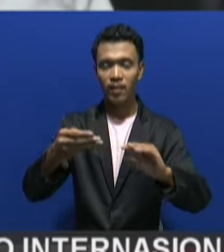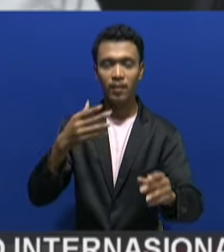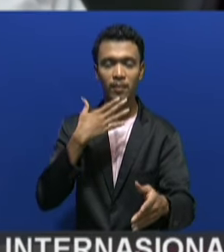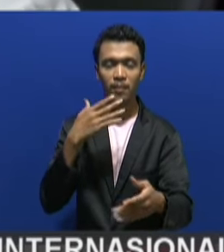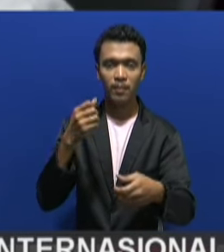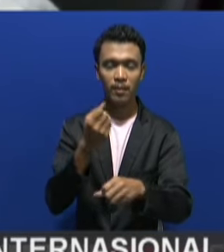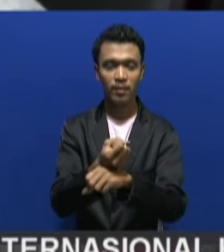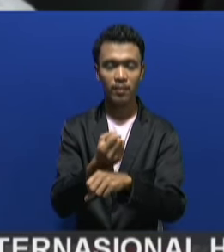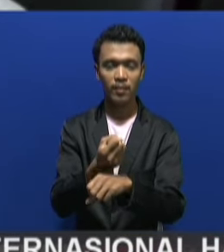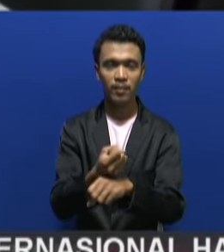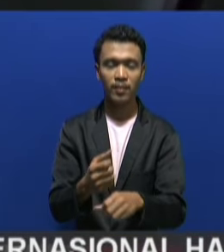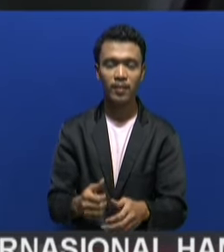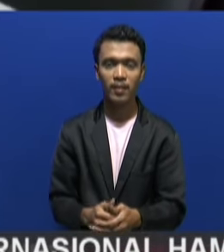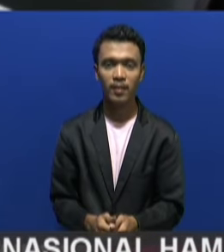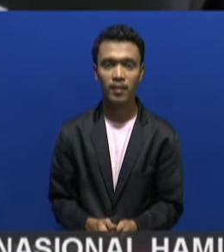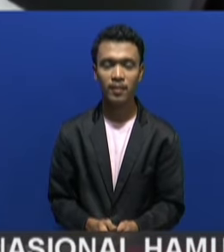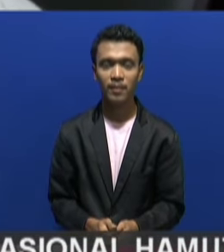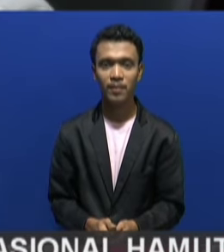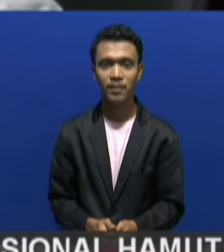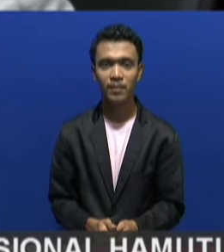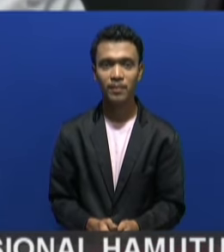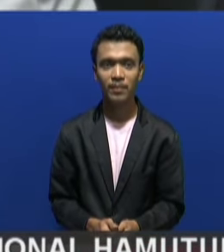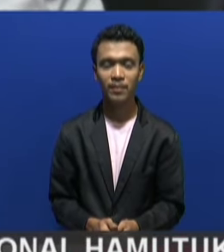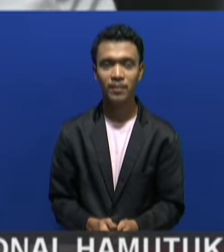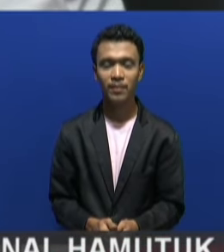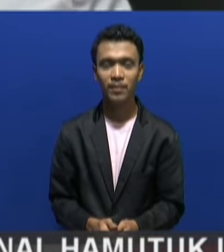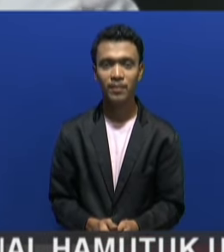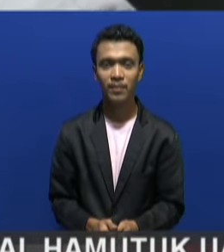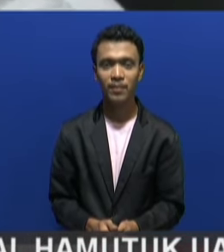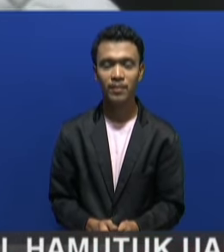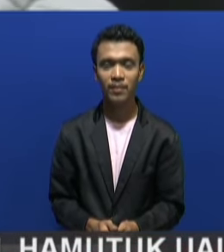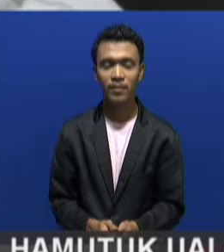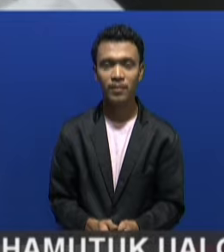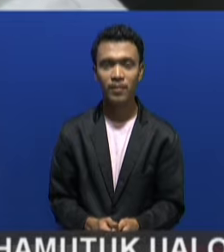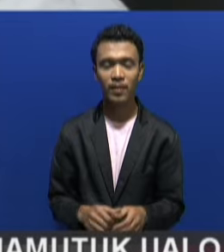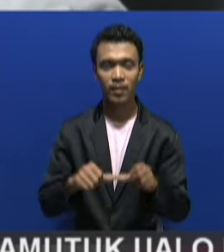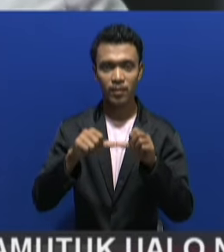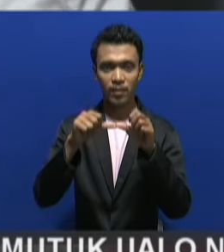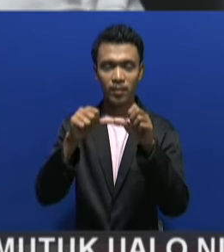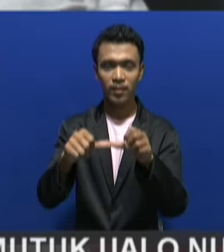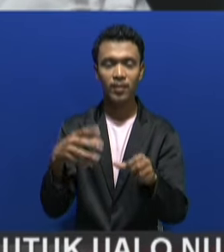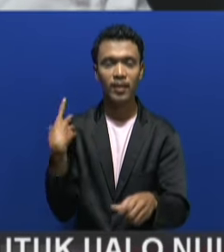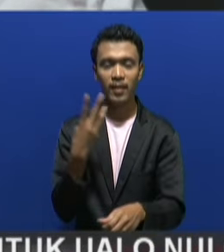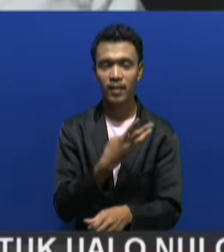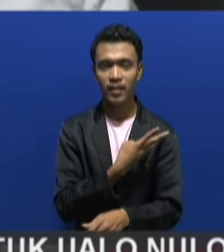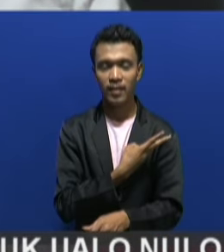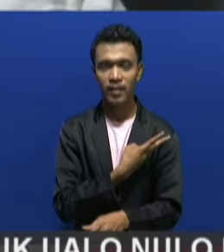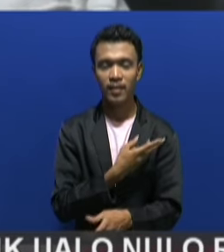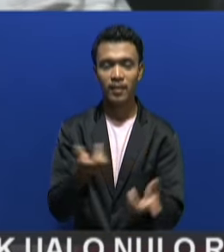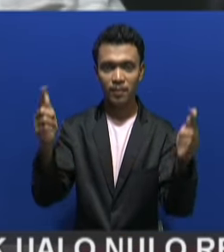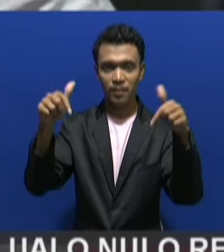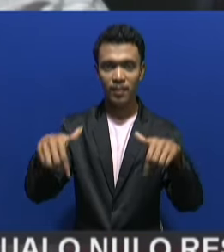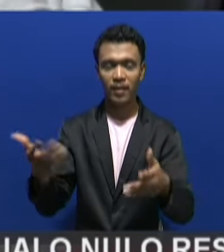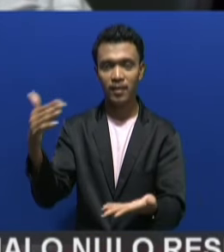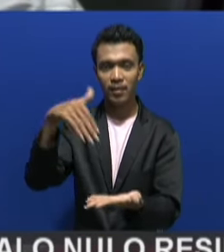memberikan dampak yang bagus untuk kedua negara ini. Jadi nanti kita, untuk lebih lanjutnya lagi, nanti kita akan kesini lagi,